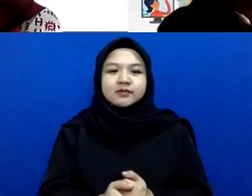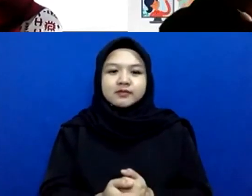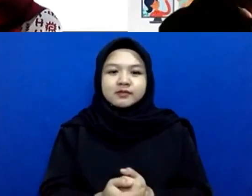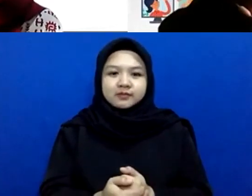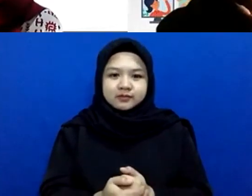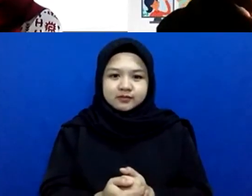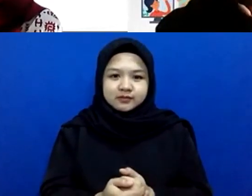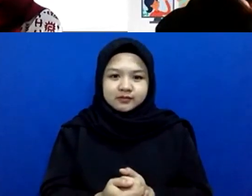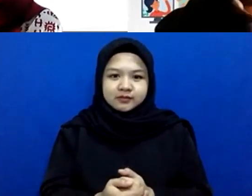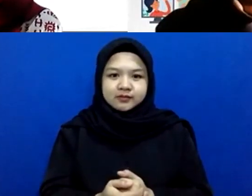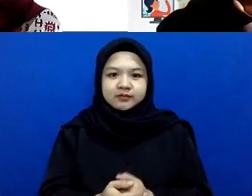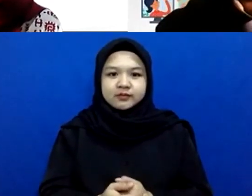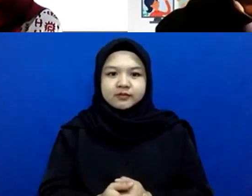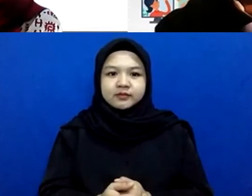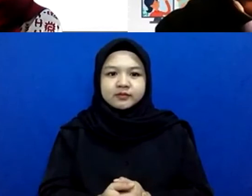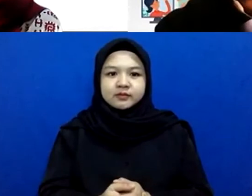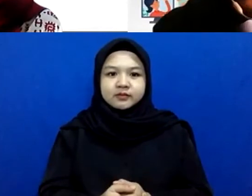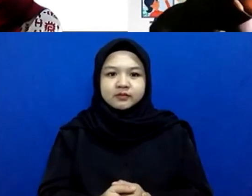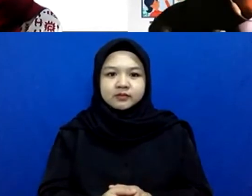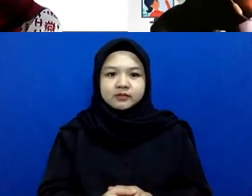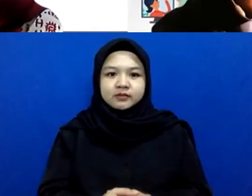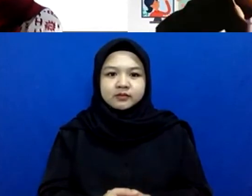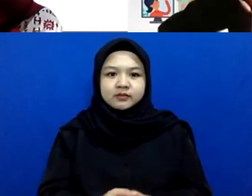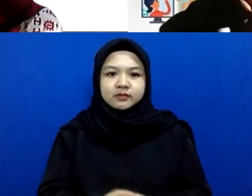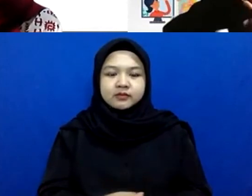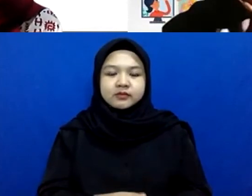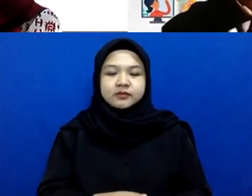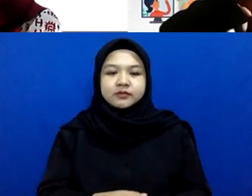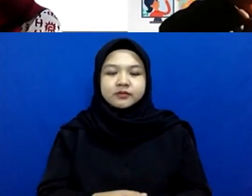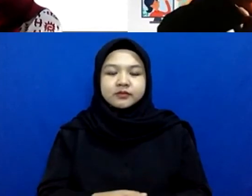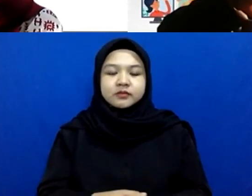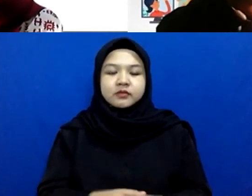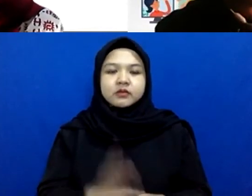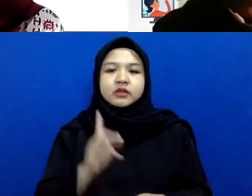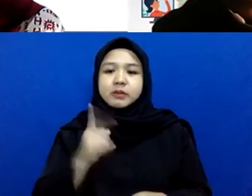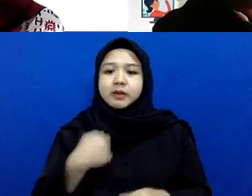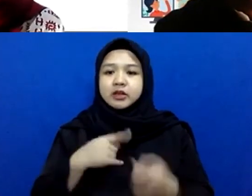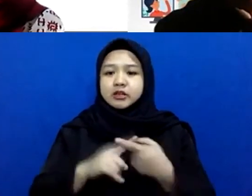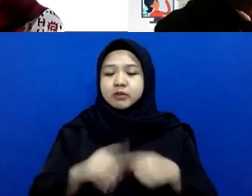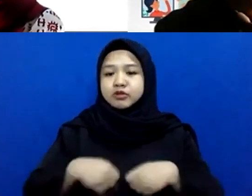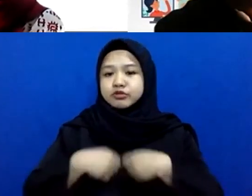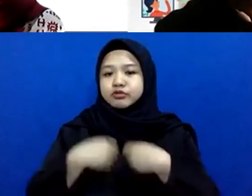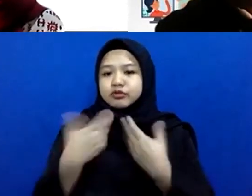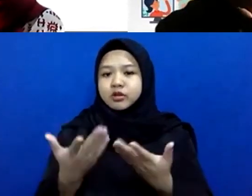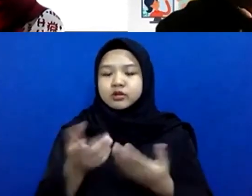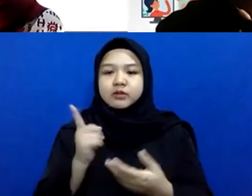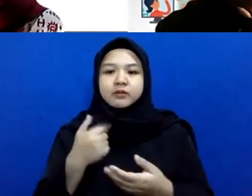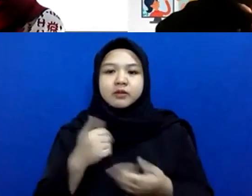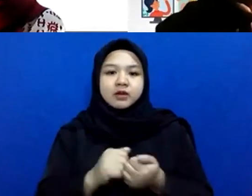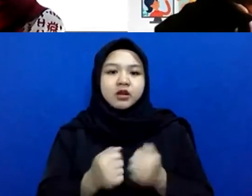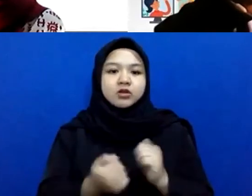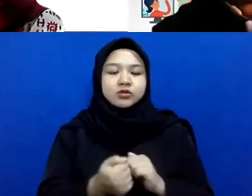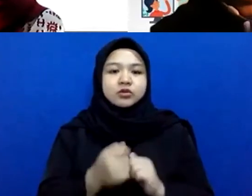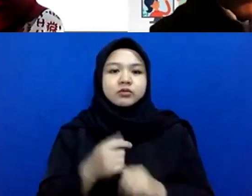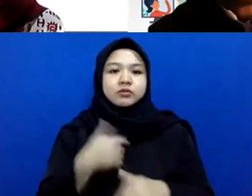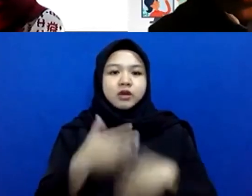Memecah kebuntuan, terus punya teman curhat gitu ya. Karena kan apa ya, nanganin satu kasus itu kan juga